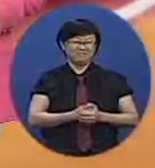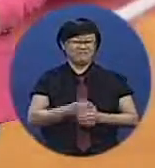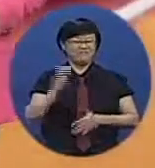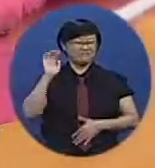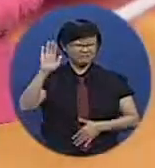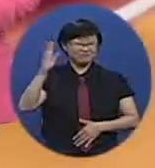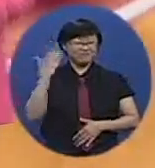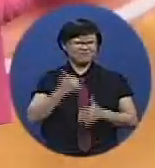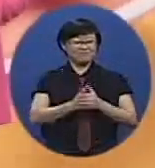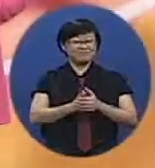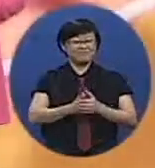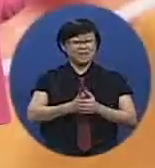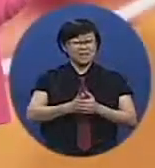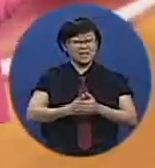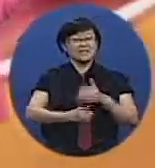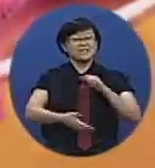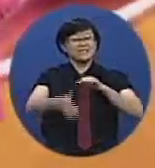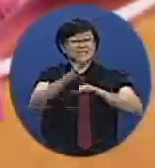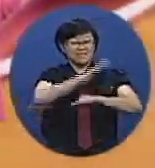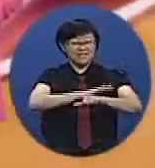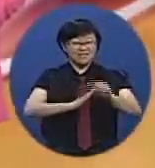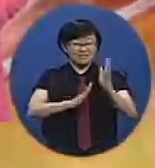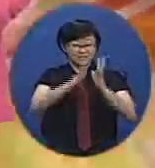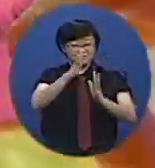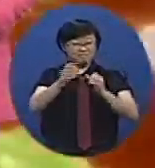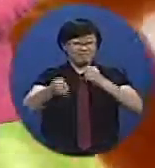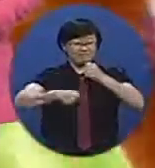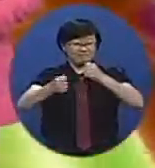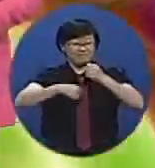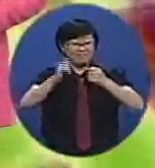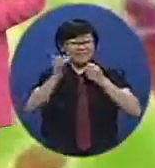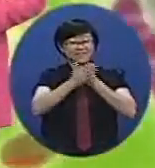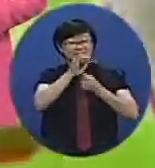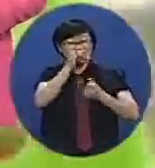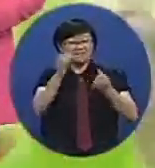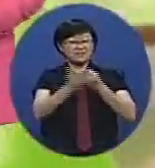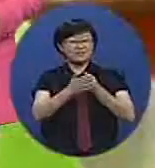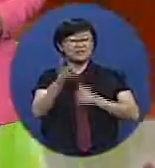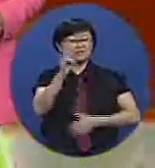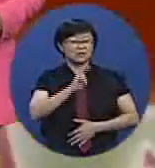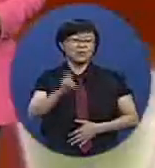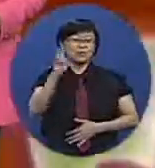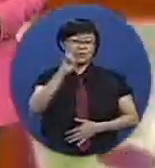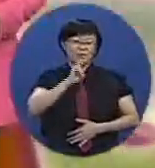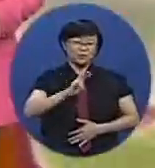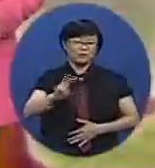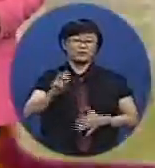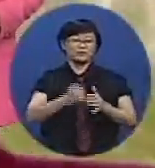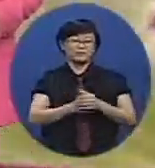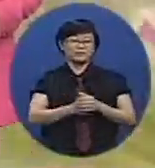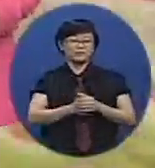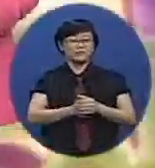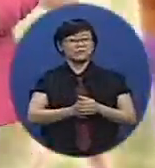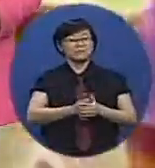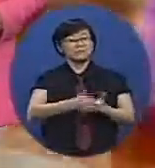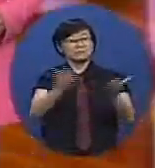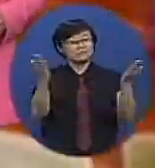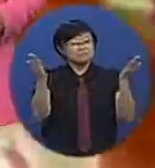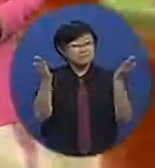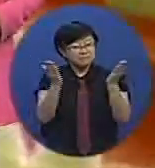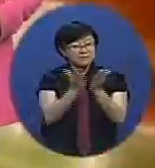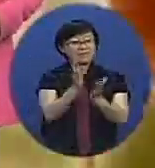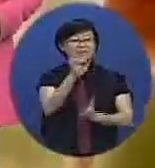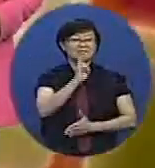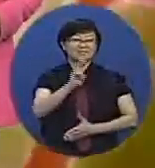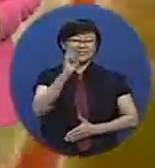요즘 특히 네. 벌초 가면서 부모님 산소 가면서 이 노래가 아주 가장 적합한 노래라고